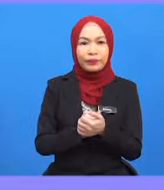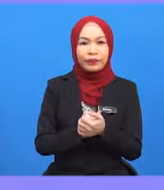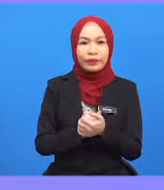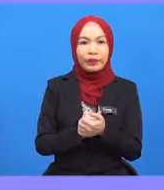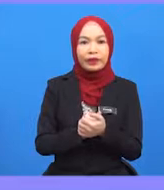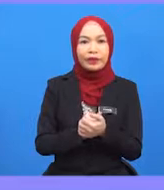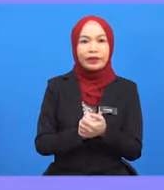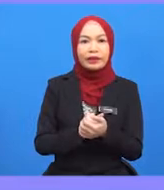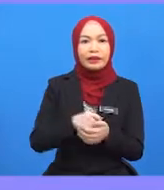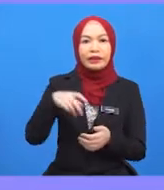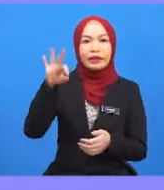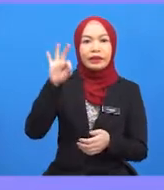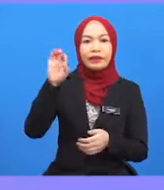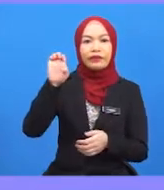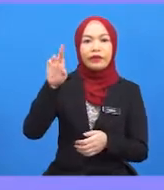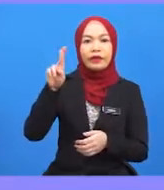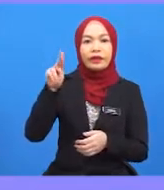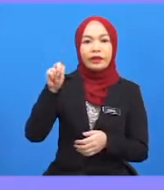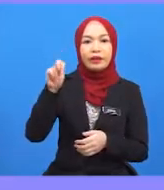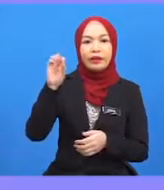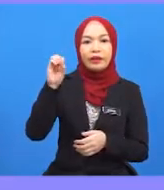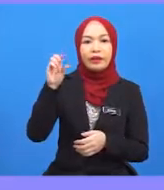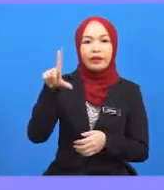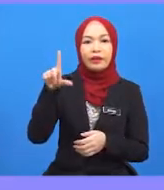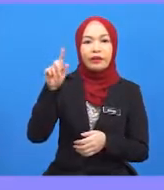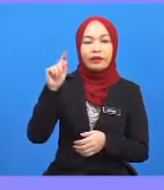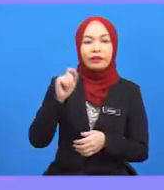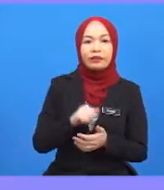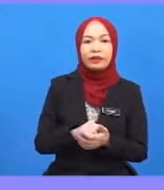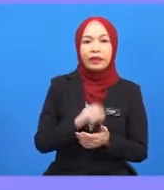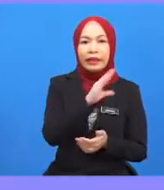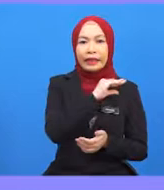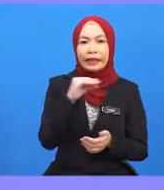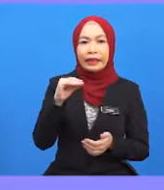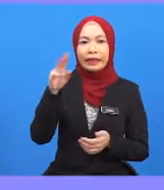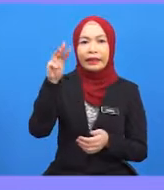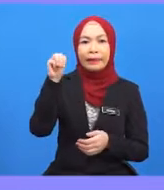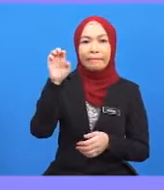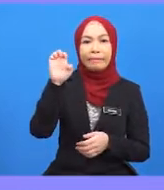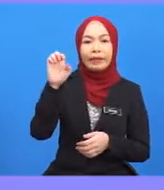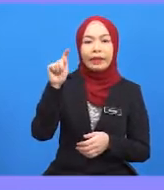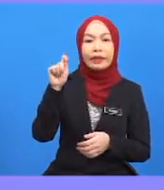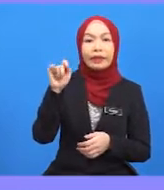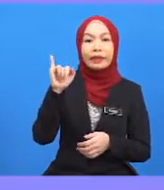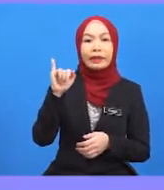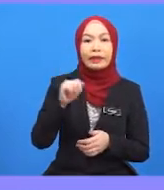phenolphthalein dan juga methyl ginger. Jika telah mencapai